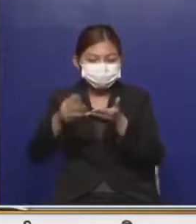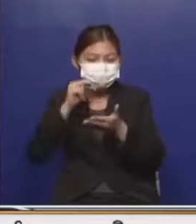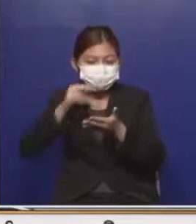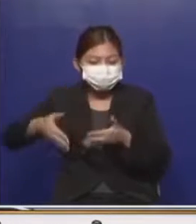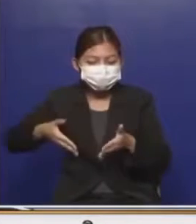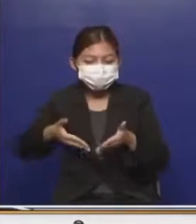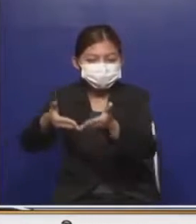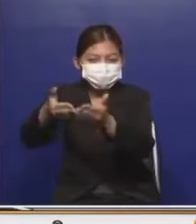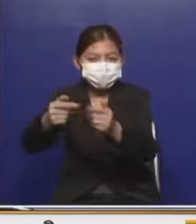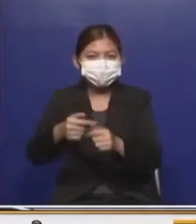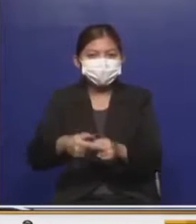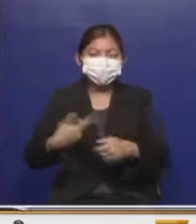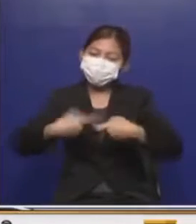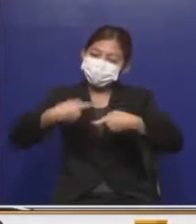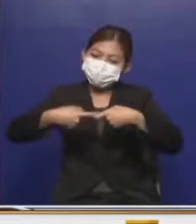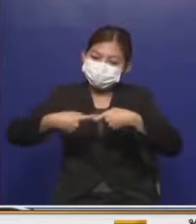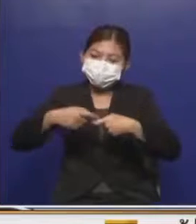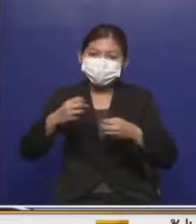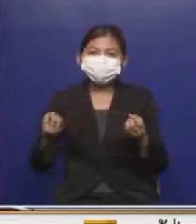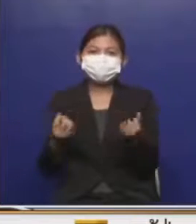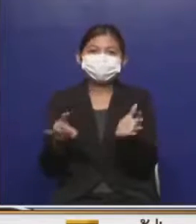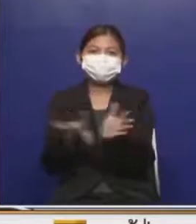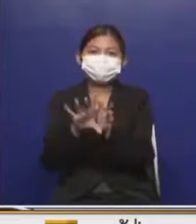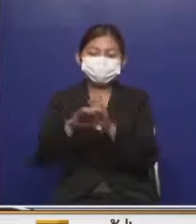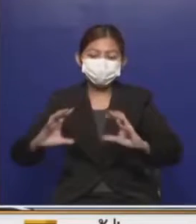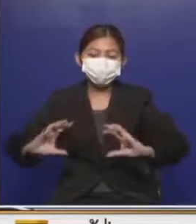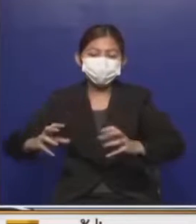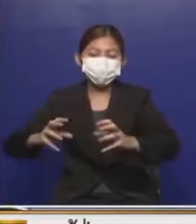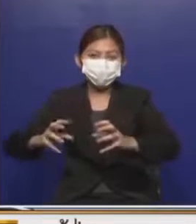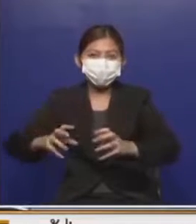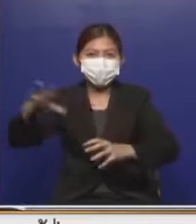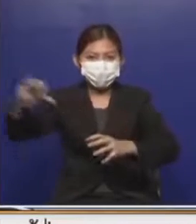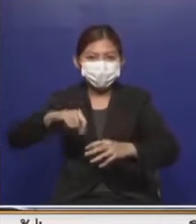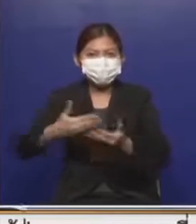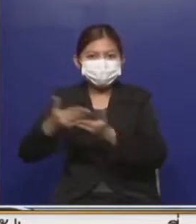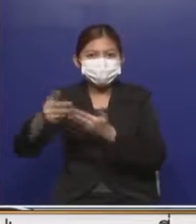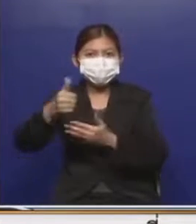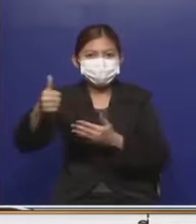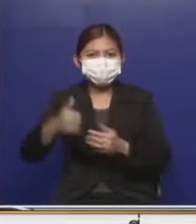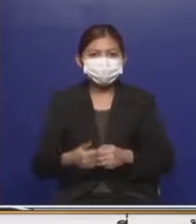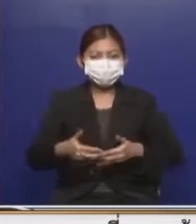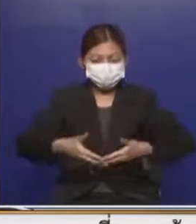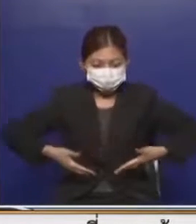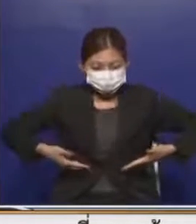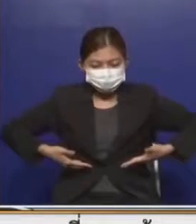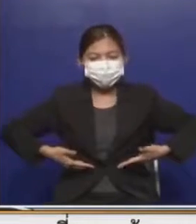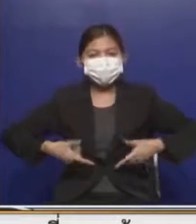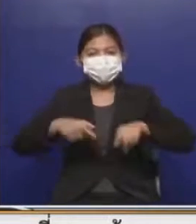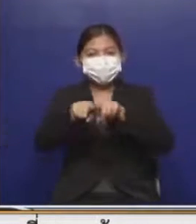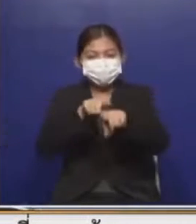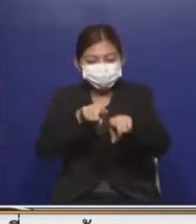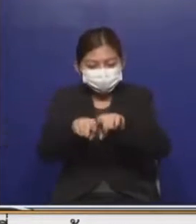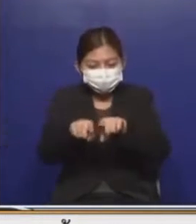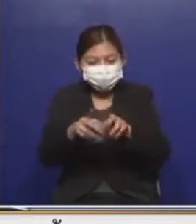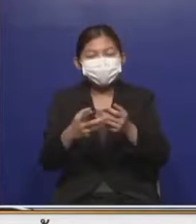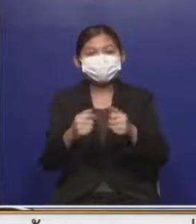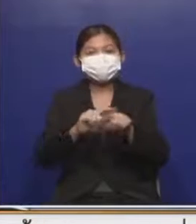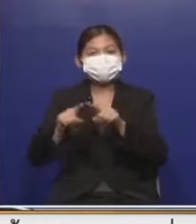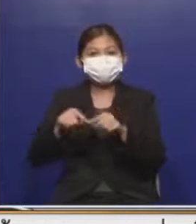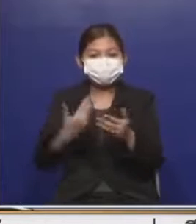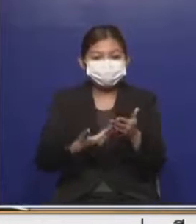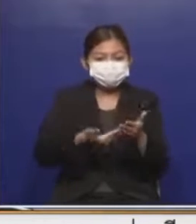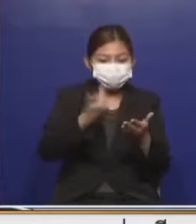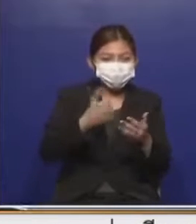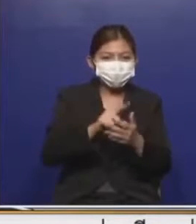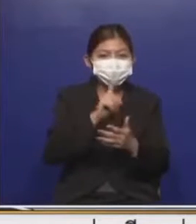สุดท้ายยานก็ล้อยยาง ก็ยังเอามาจนได้กังเกงในถุงเท้า ราคาแงเป็ 3 เท้าถามกันต